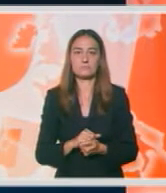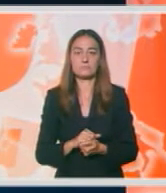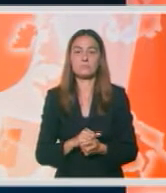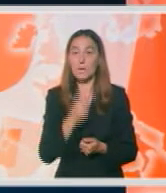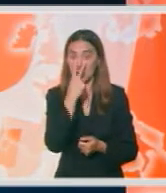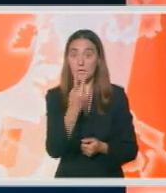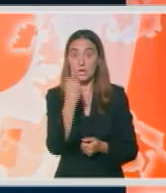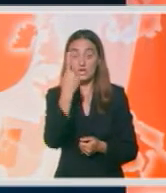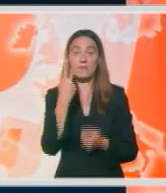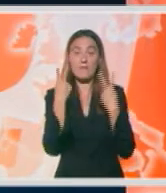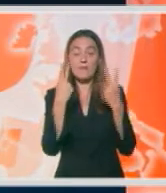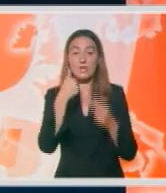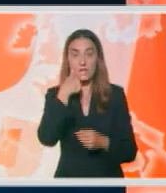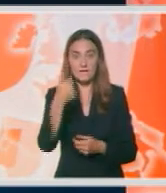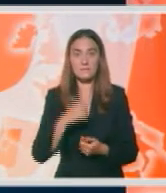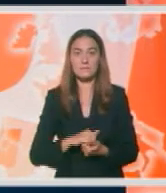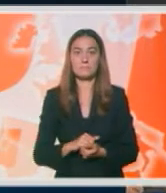Da pogledam još jednom najvažnije vesti.